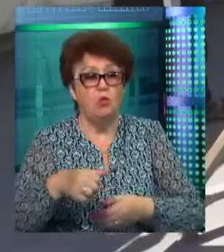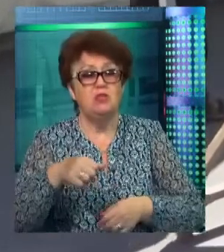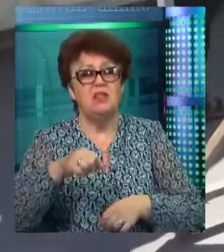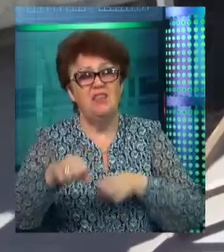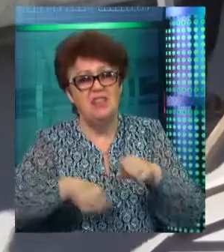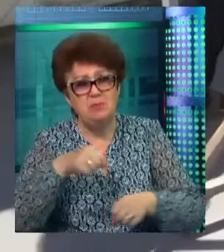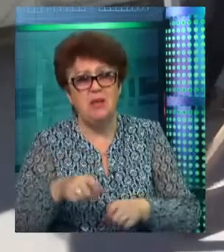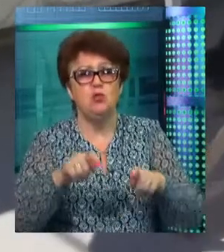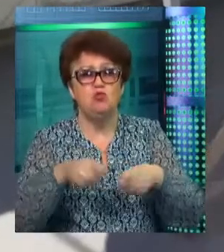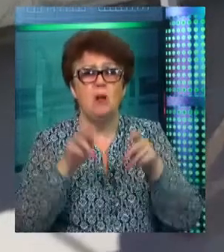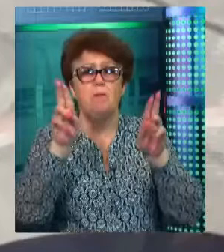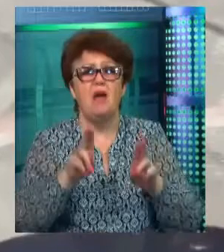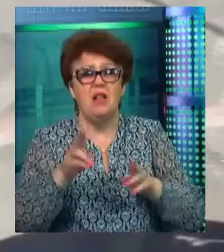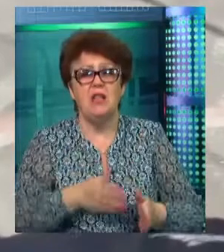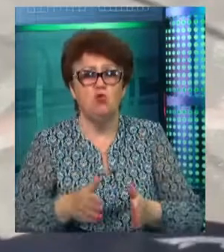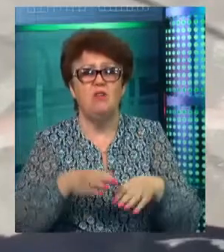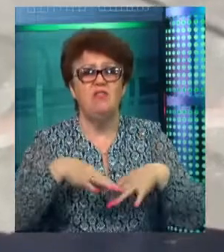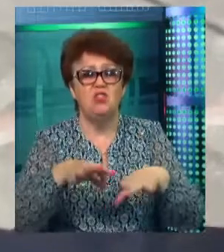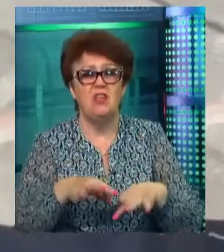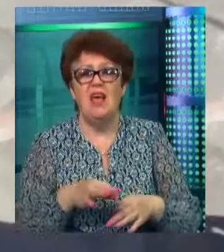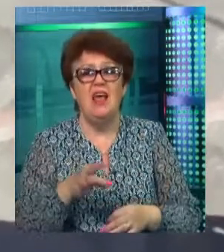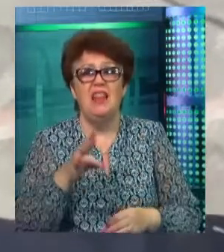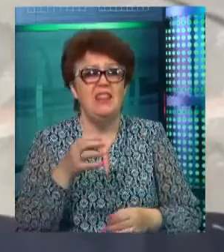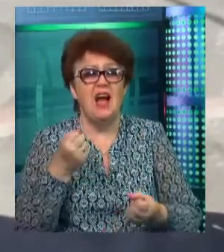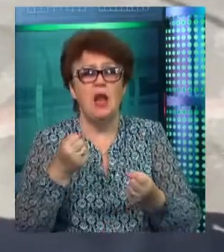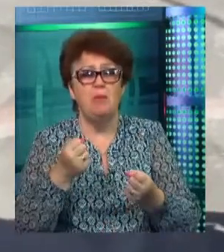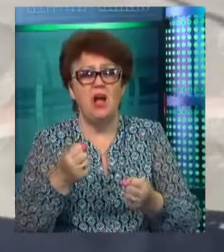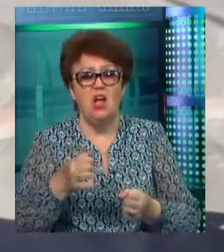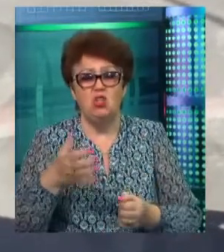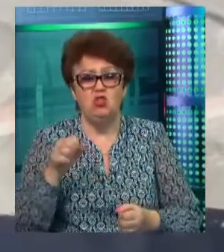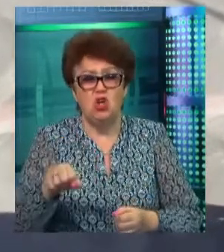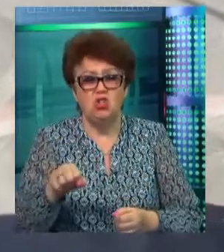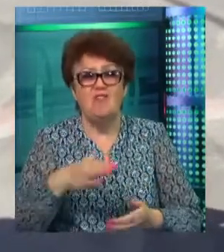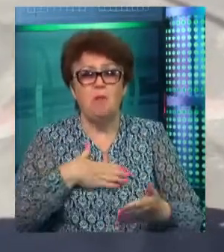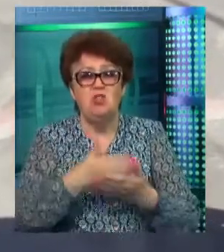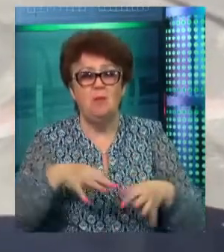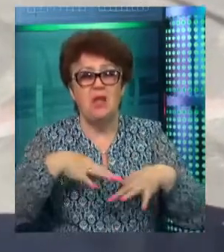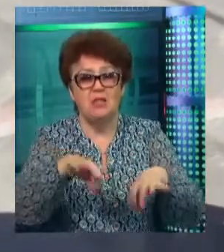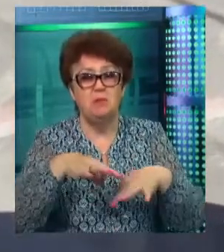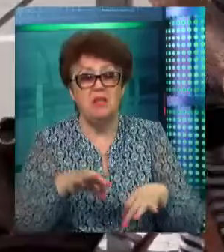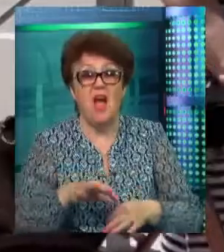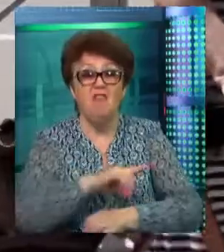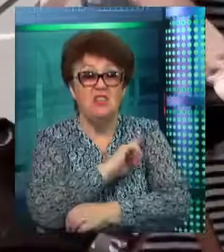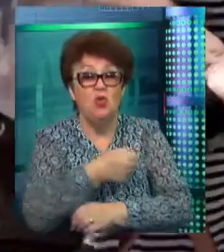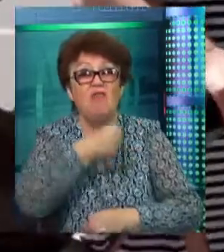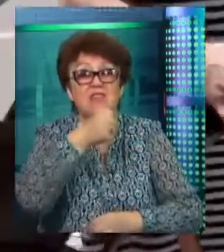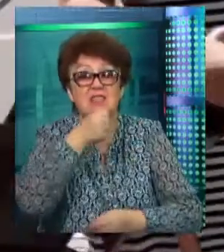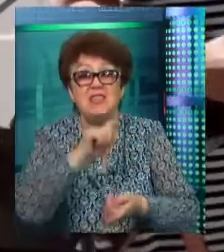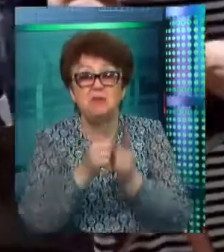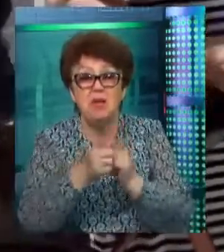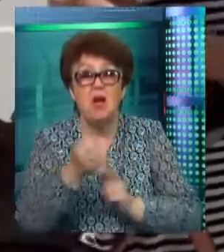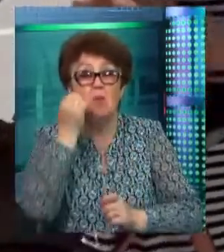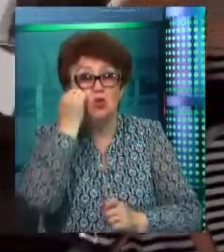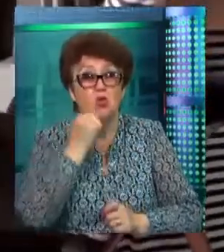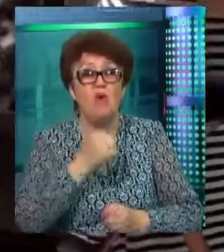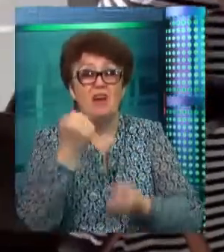с нарушением правил дорожного движения не крепко держится за поручни в общественном транспорте а силу возрастных изменений пожилой